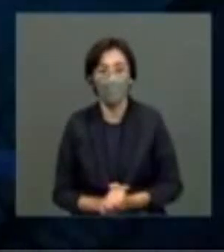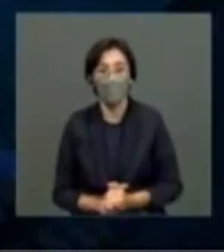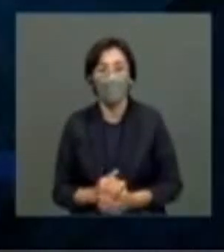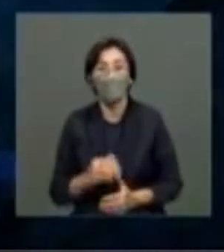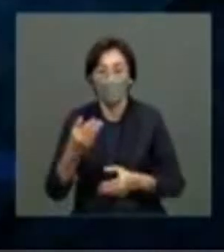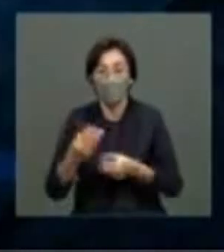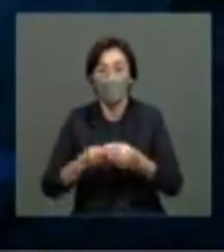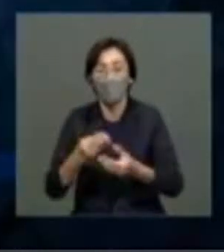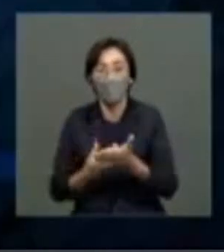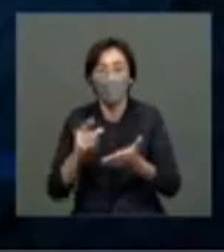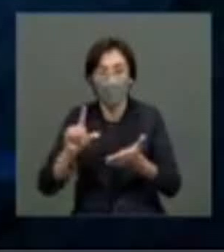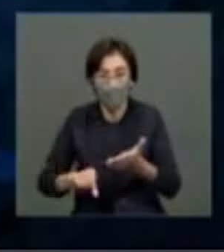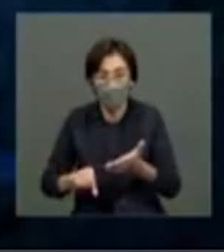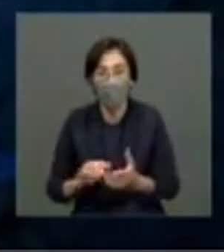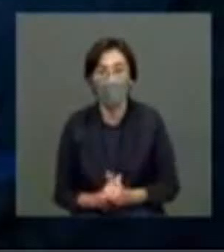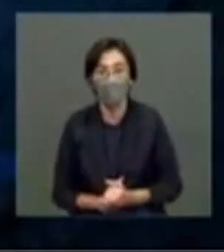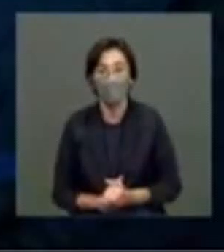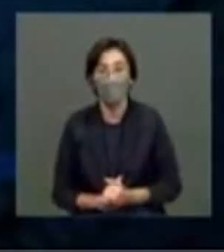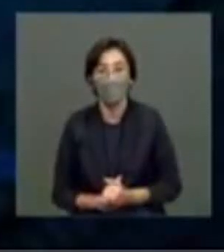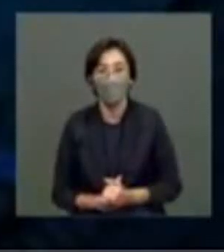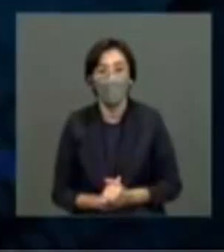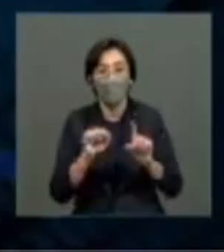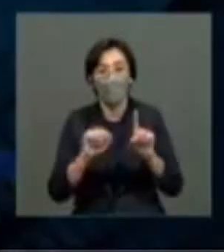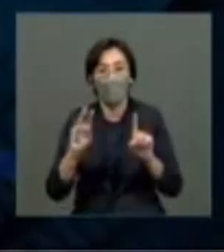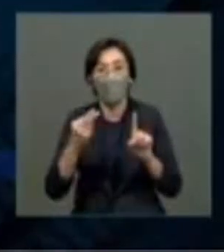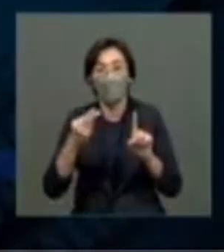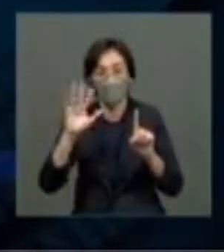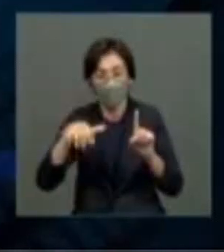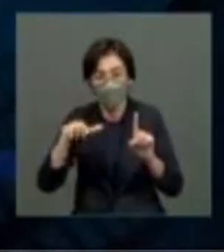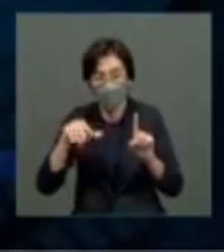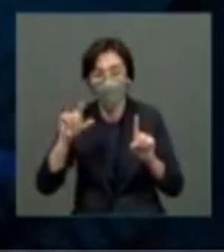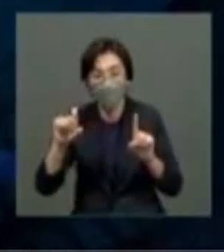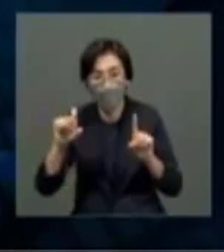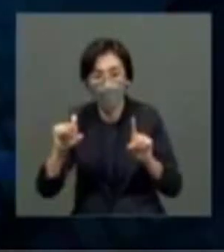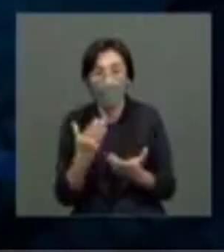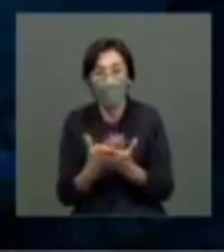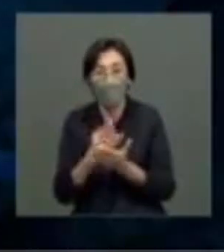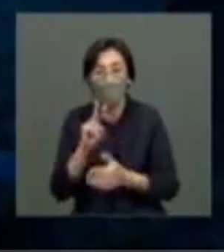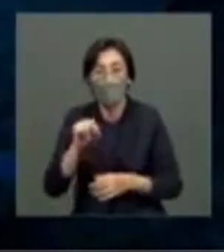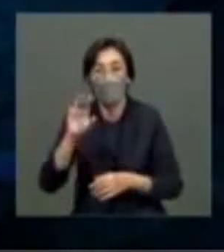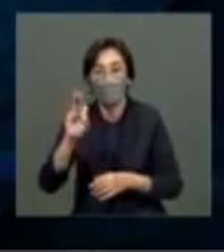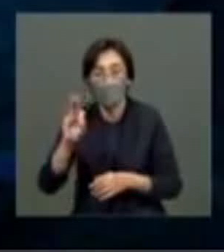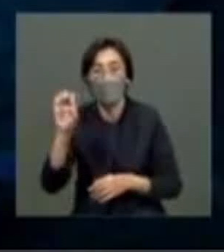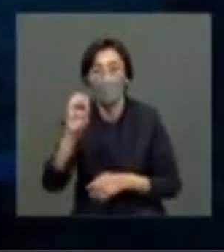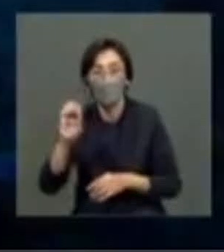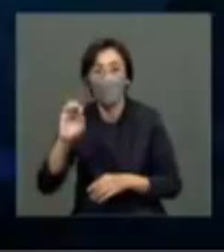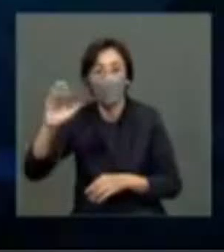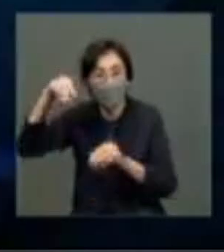ซอติก้าโดนละ 2.9ยูโรให้เรา165000รถและมีไฟเซอร์